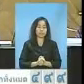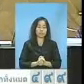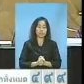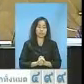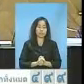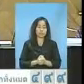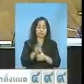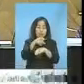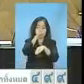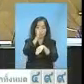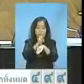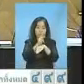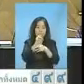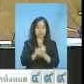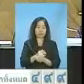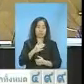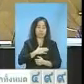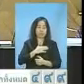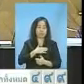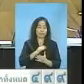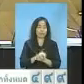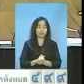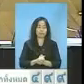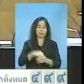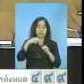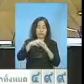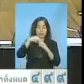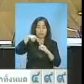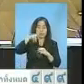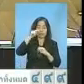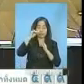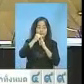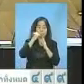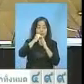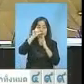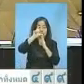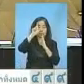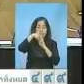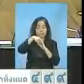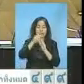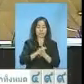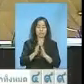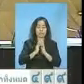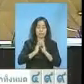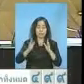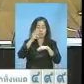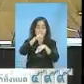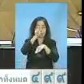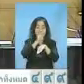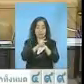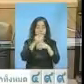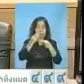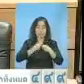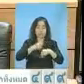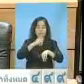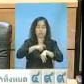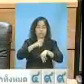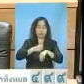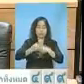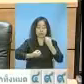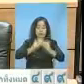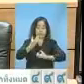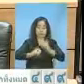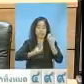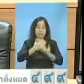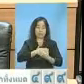ท่านประธานที่เคารพผมสุวรรณภูมินีเพื่อไทยจังหวัดลำพูนต้องขอขอบคุณท่านประธานที่ได้ให้เวลาในการแสดงความคิ